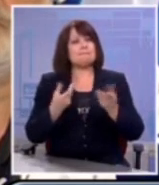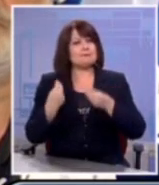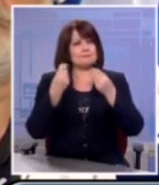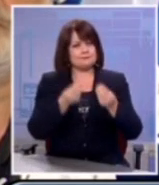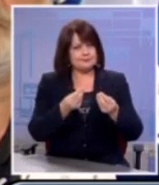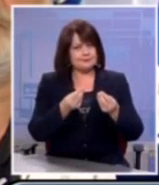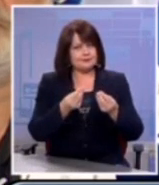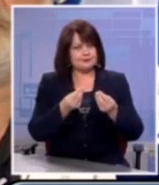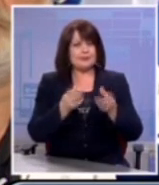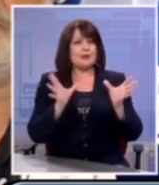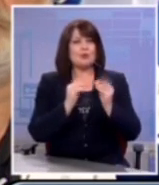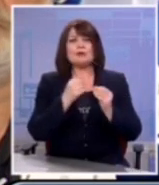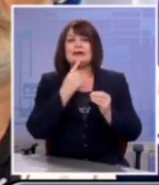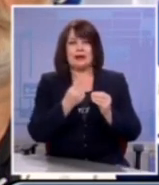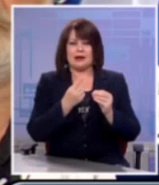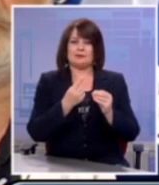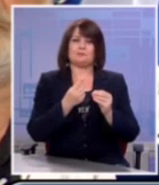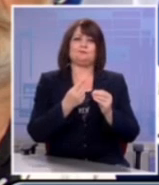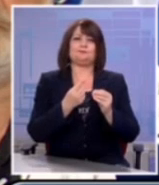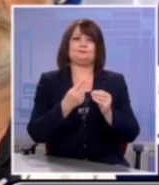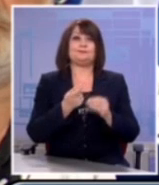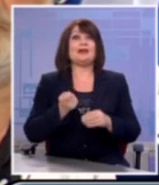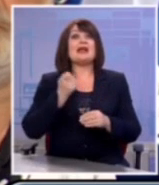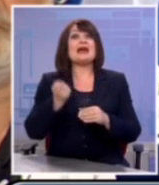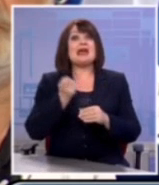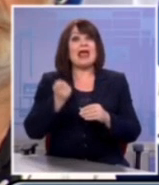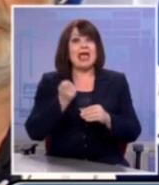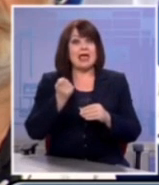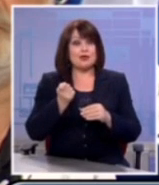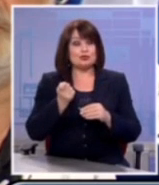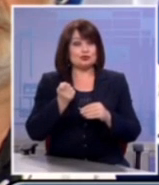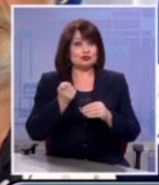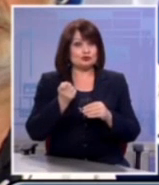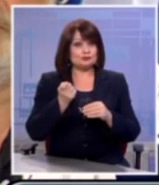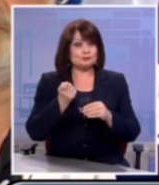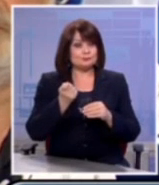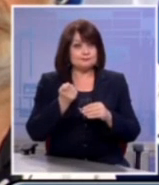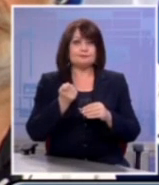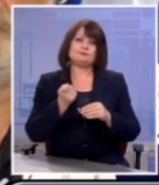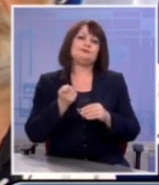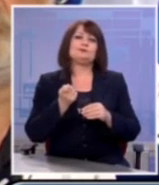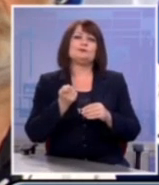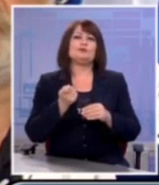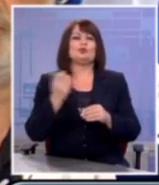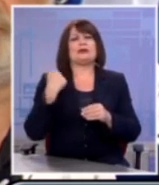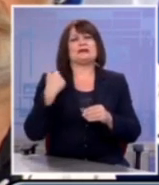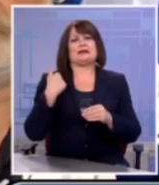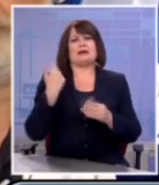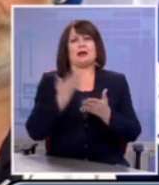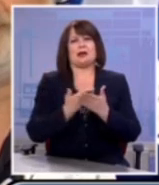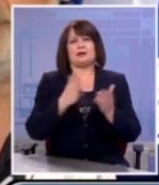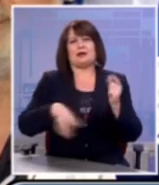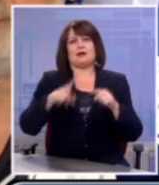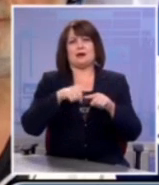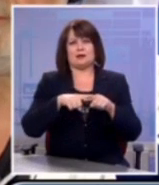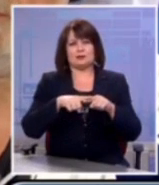στο ότι το χρέος που επισύεται εναντίον της Ελλάδας και εναντίον του ελληνικού λαού